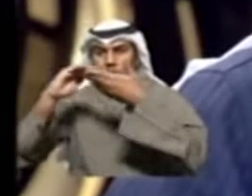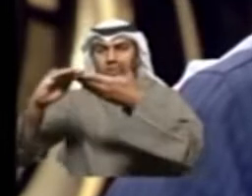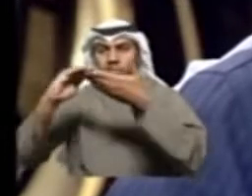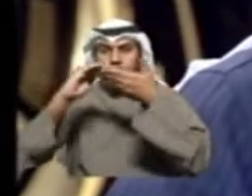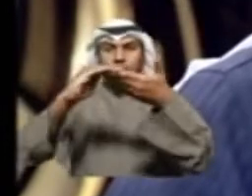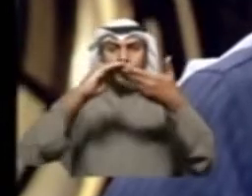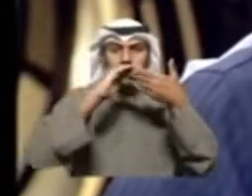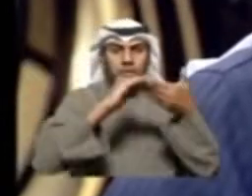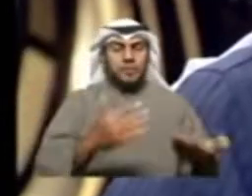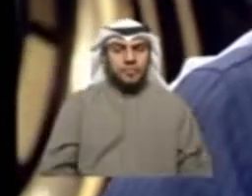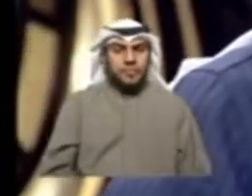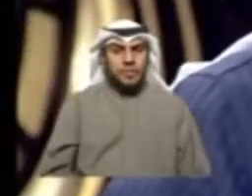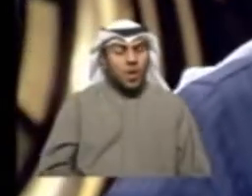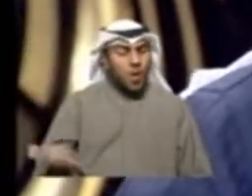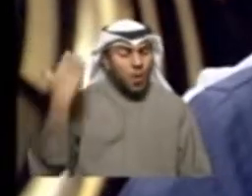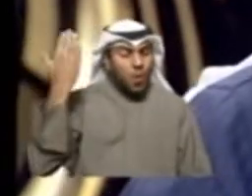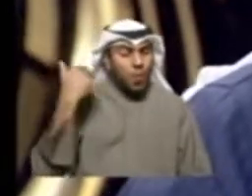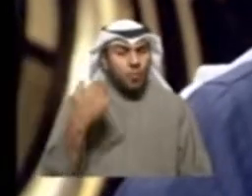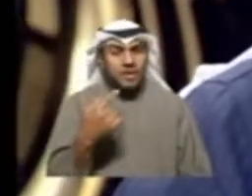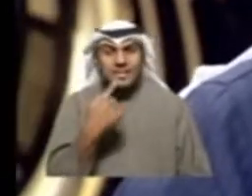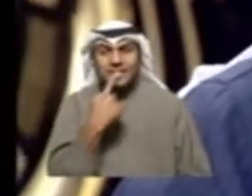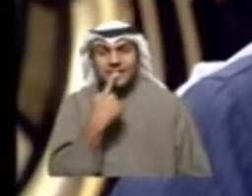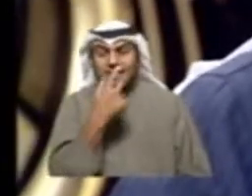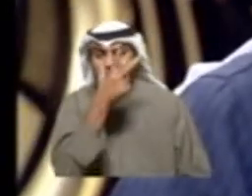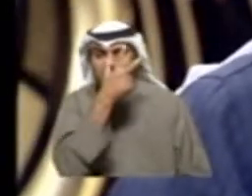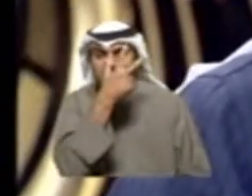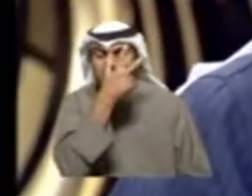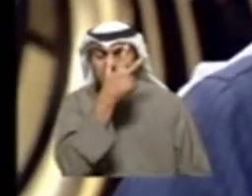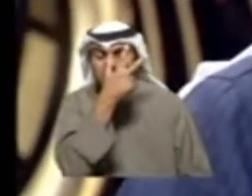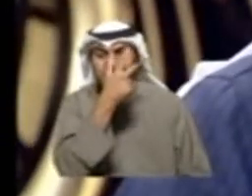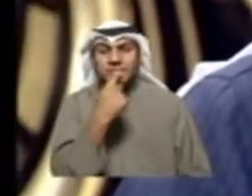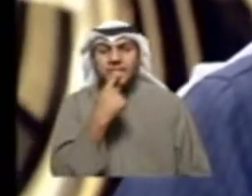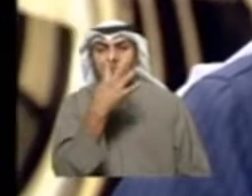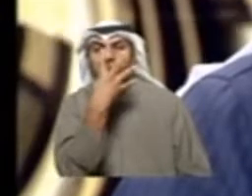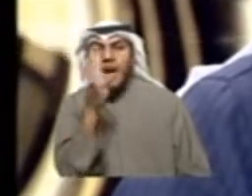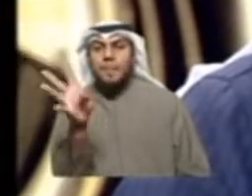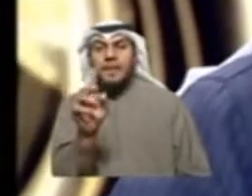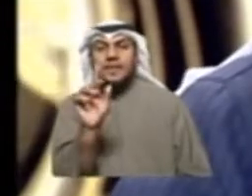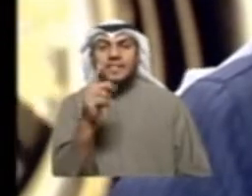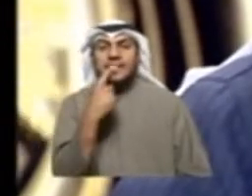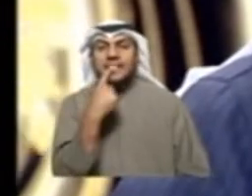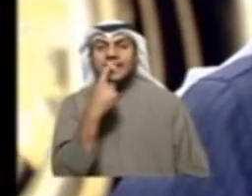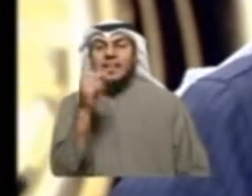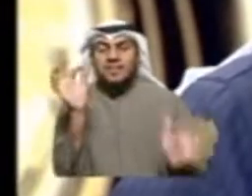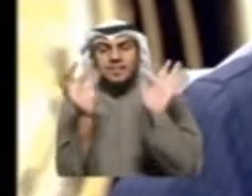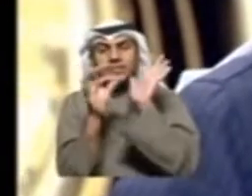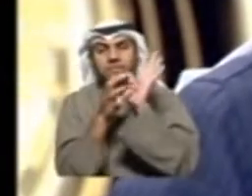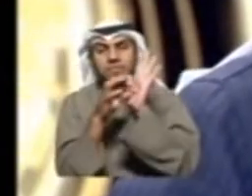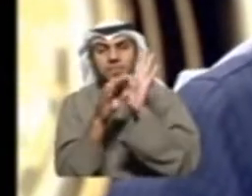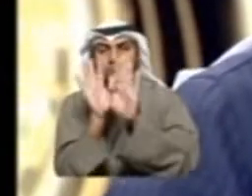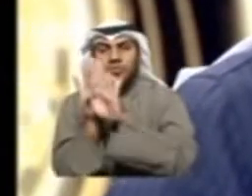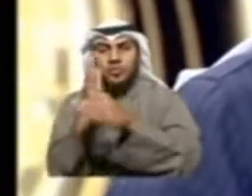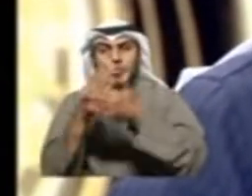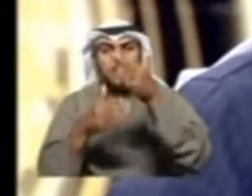لم يبنى من 40 عاما، من 38 عام اللي هي بدء الحرب العراقية الإيرانية اليمنى، ويتجمع به هذا الحشد